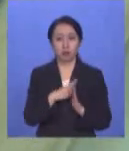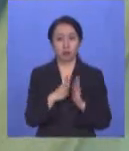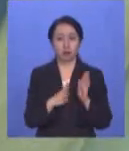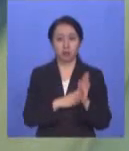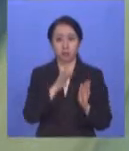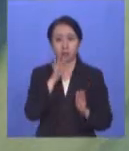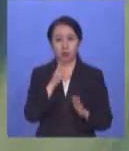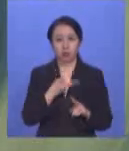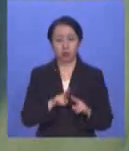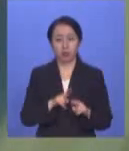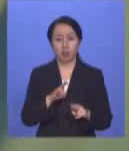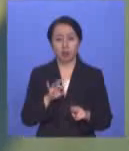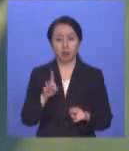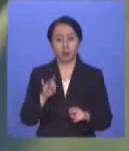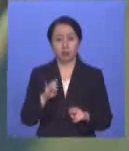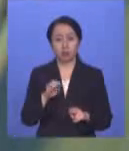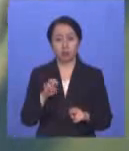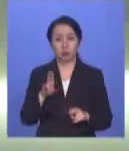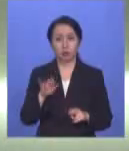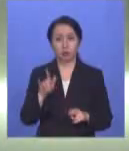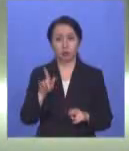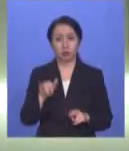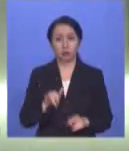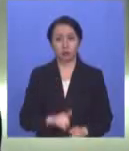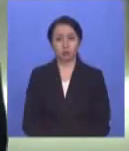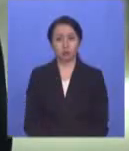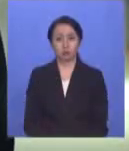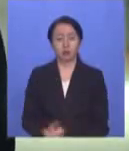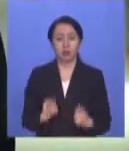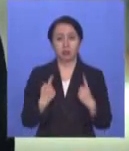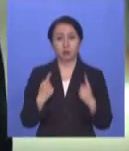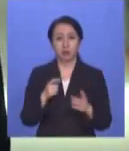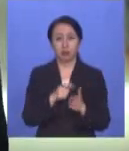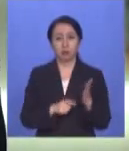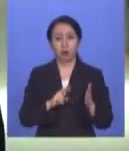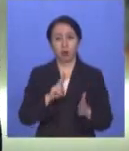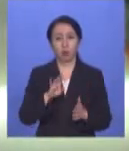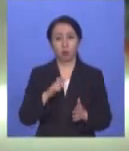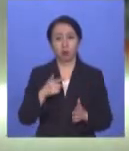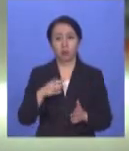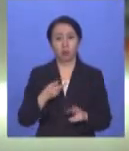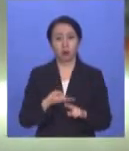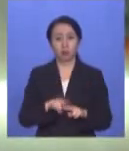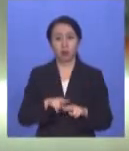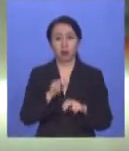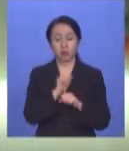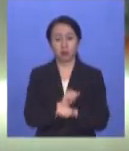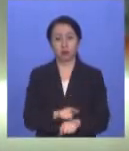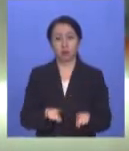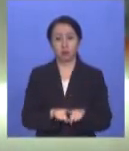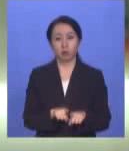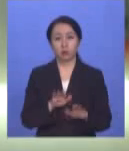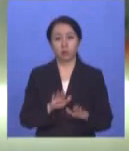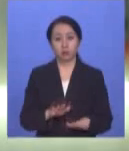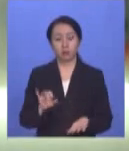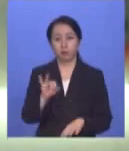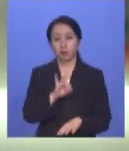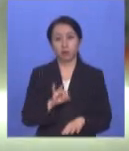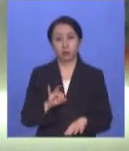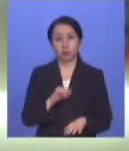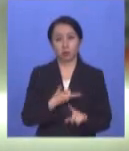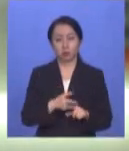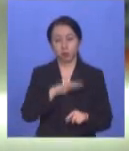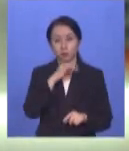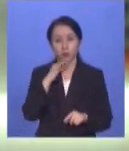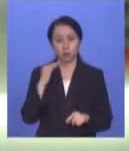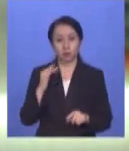19 века Акана Сире Курамсаулы. Самая его знаменитая поэма – это «Кулагер», которая оставила такой след в истории. Ее разбирали